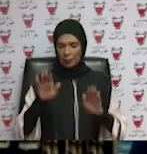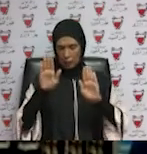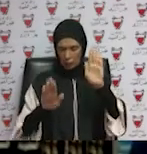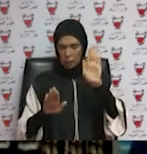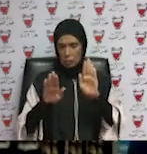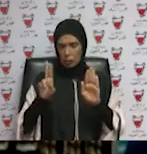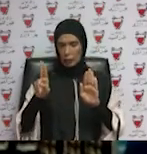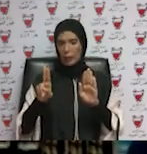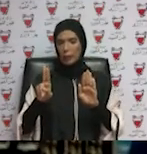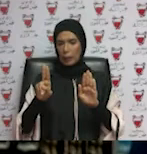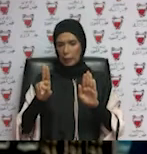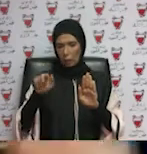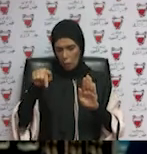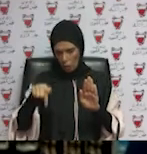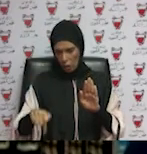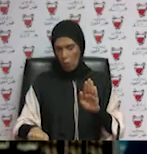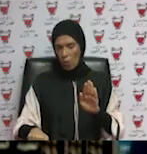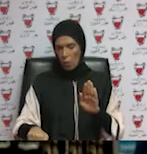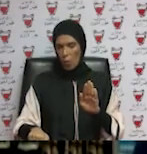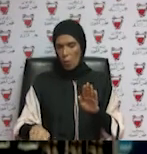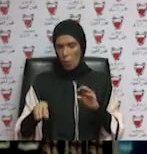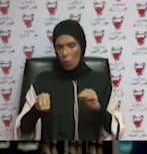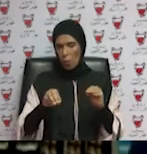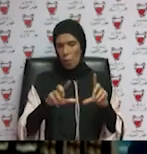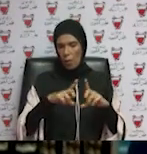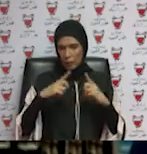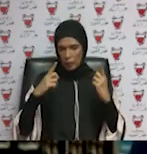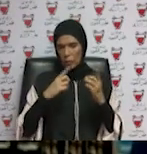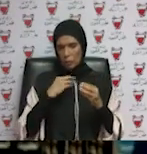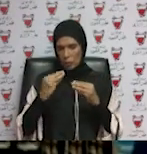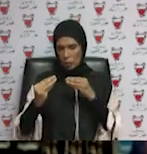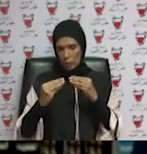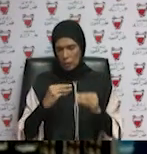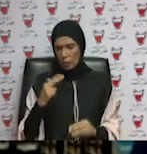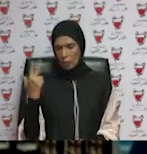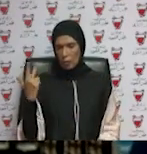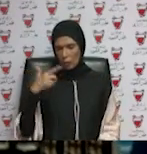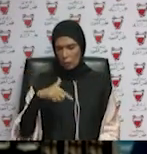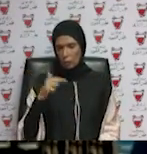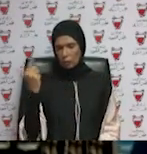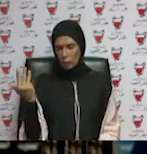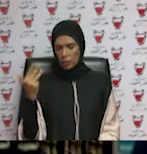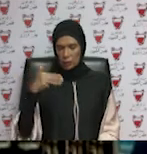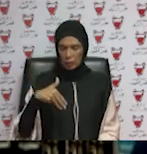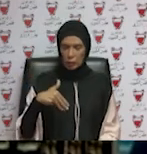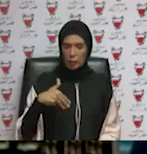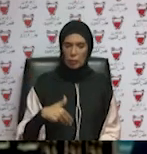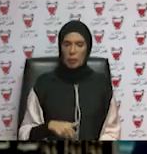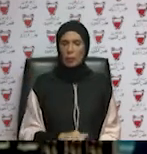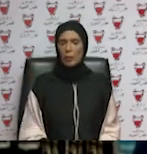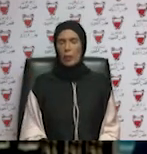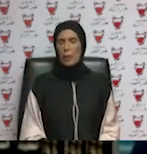اليوم، وهذه الملاحظات تظل عند اللجنة عندما تناقش تقرير 2018 وكذلك الحساب